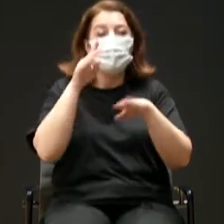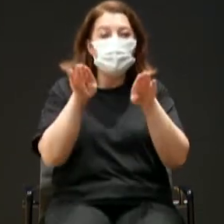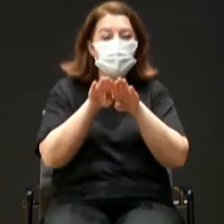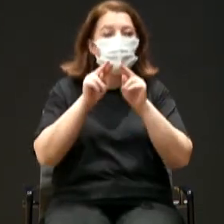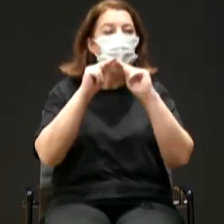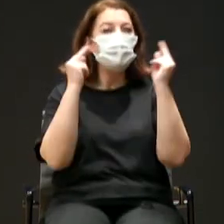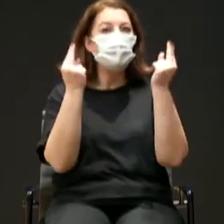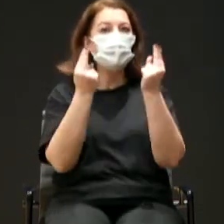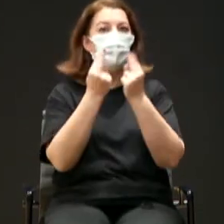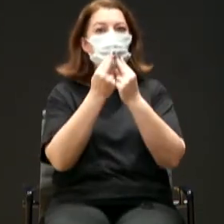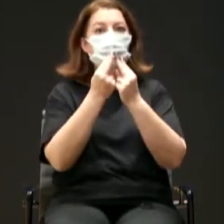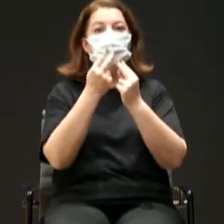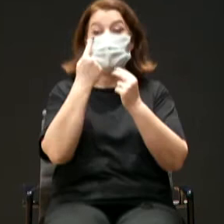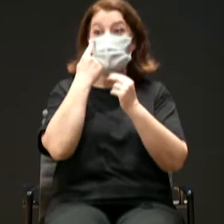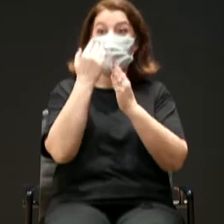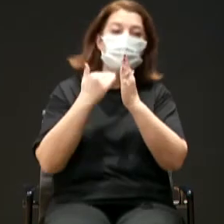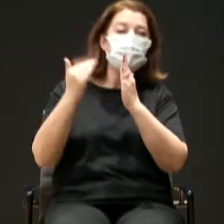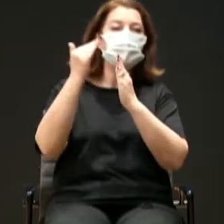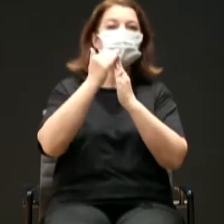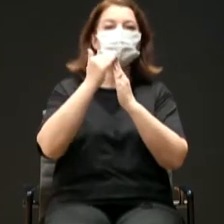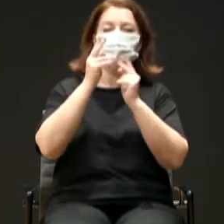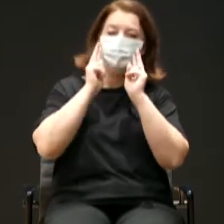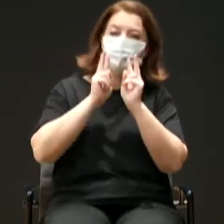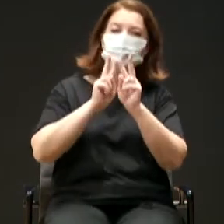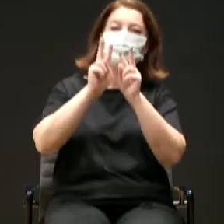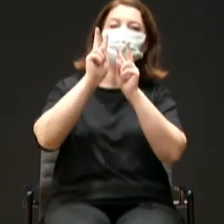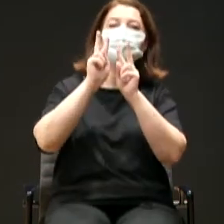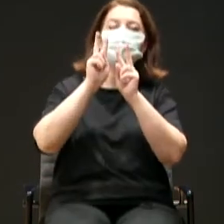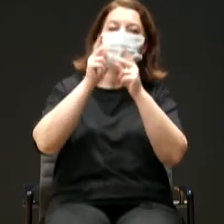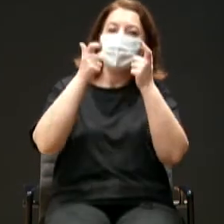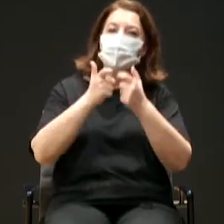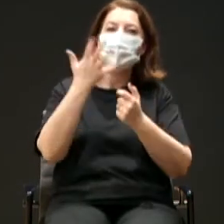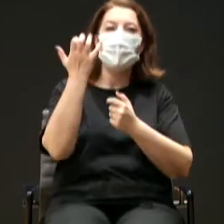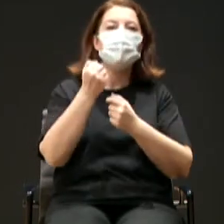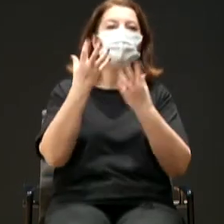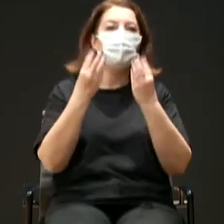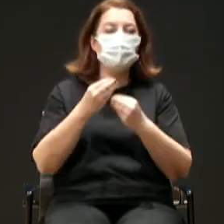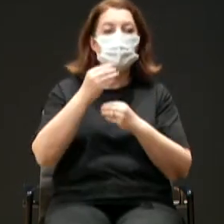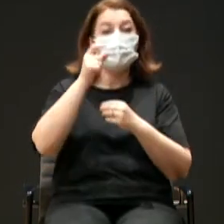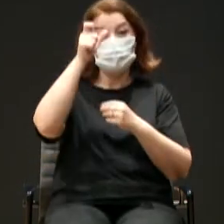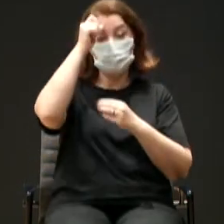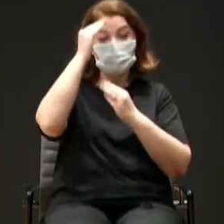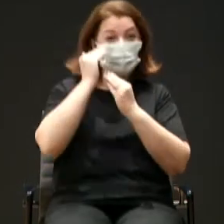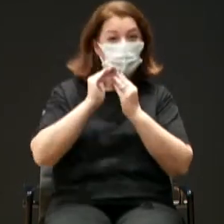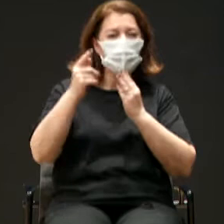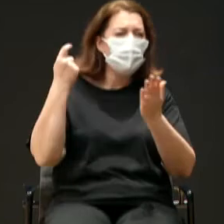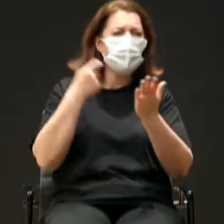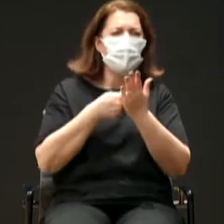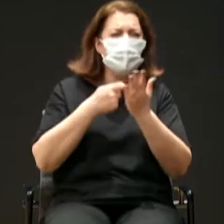medeniyetler arasındaki görkemli yerini almış olan milletimiz, ödediği ağır